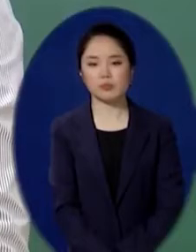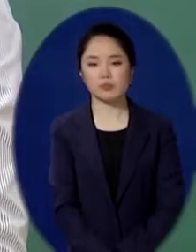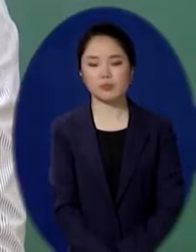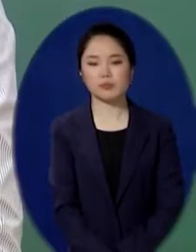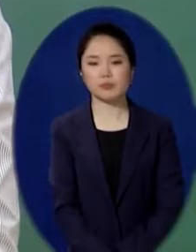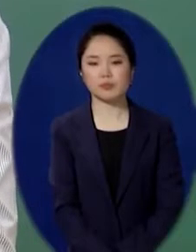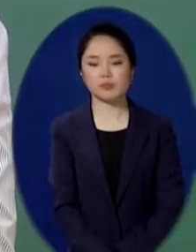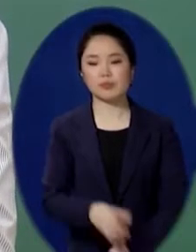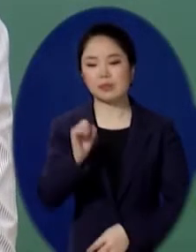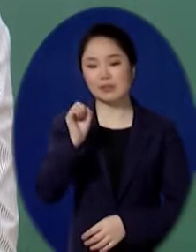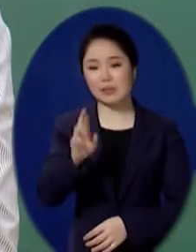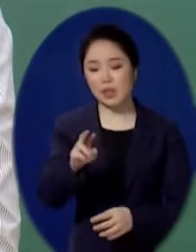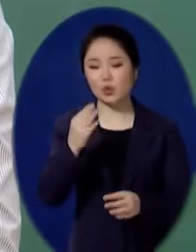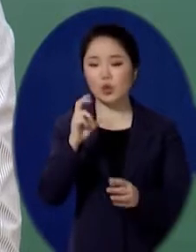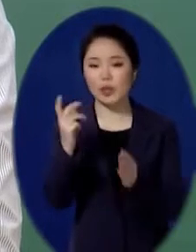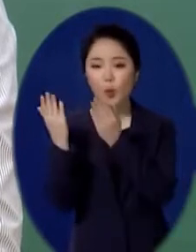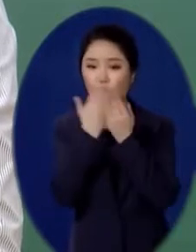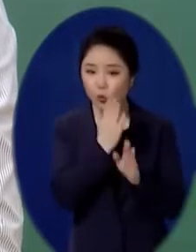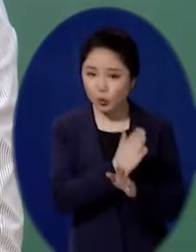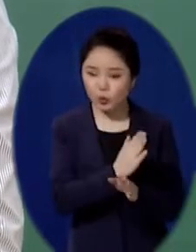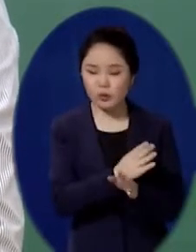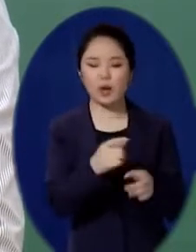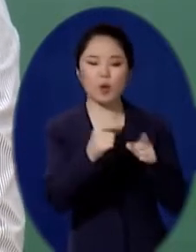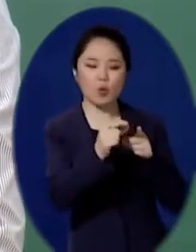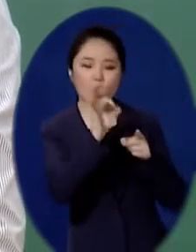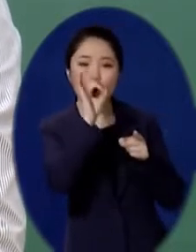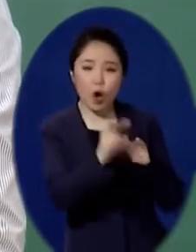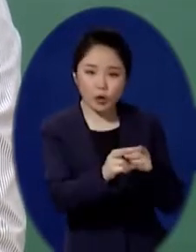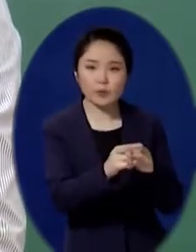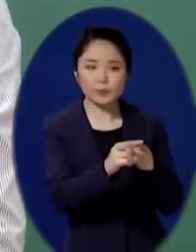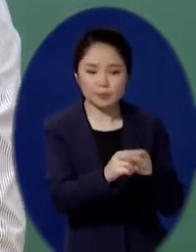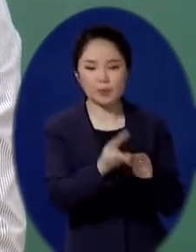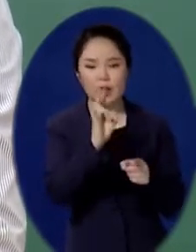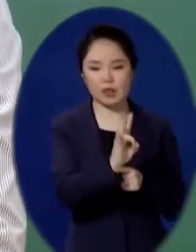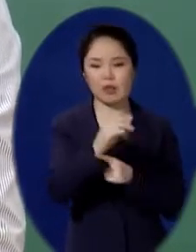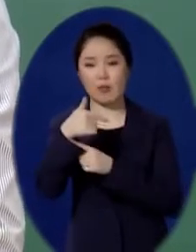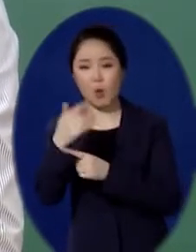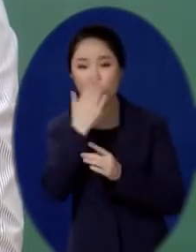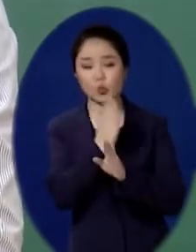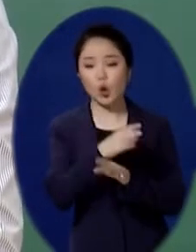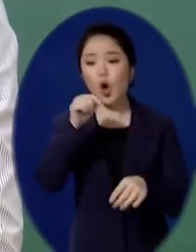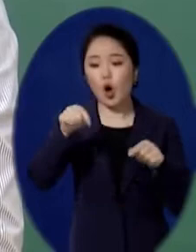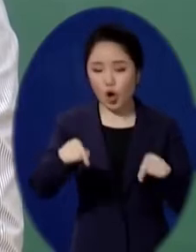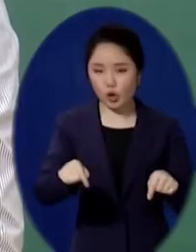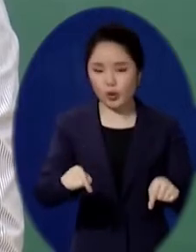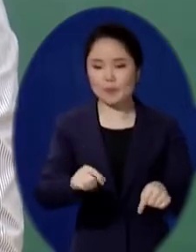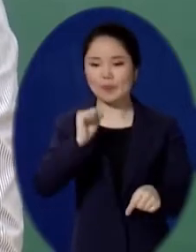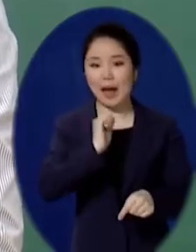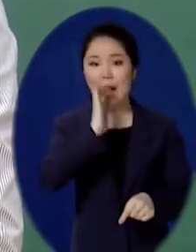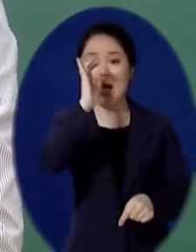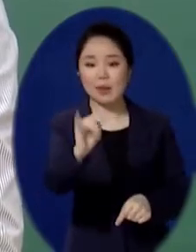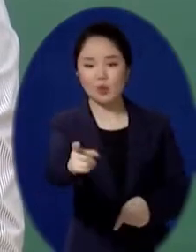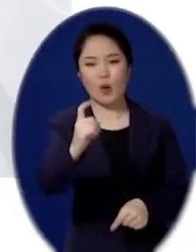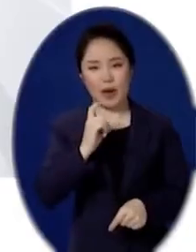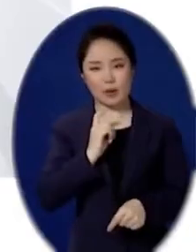За бид сая шүлгээ уншлаа, үгээ оллоо, энгээтэй үгээ ялглаа. Одоо тэгвэл хамтдаа асуултанд